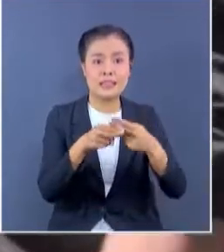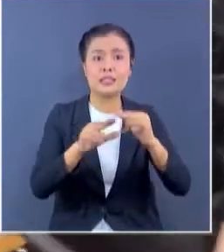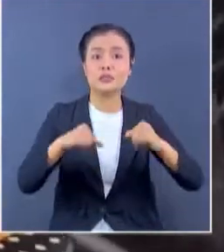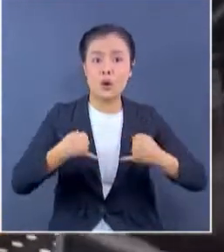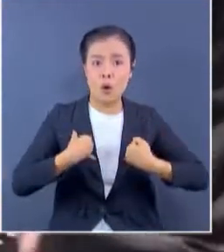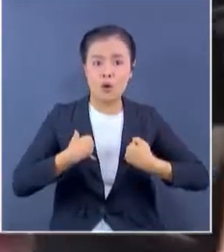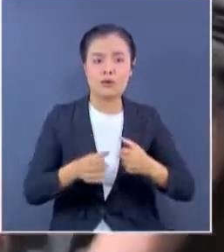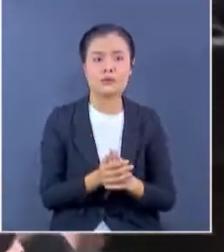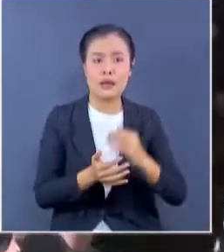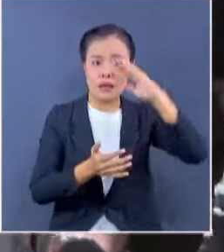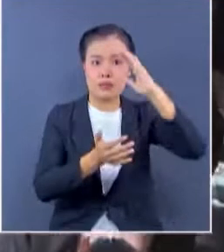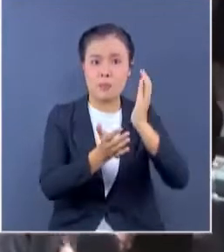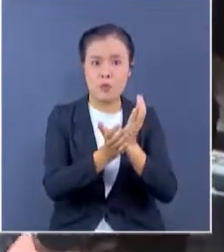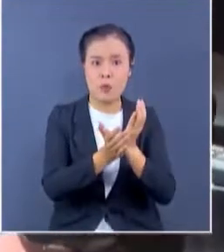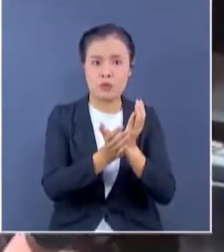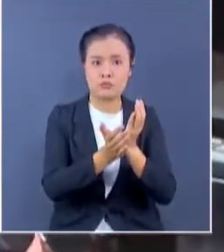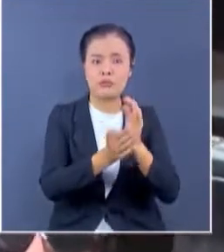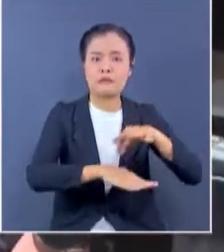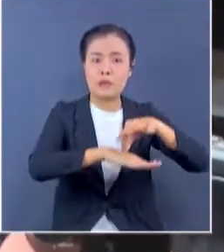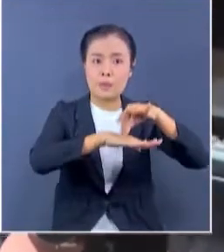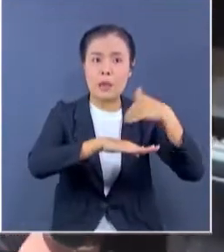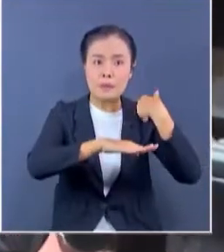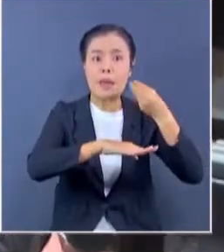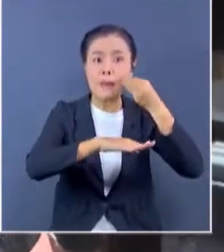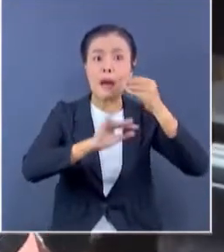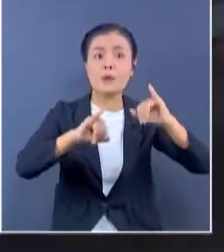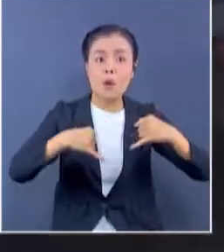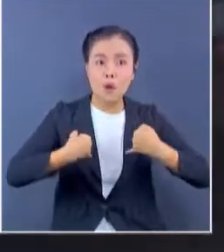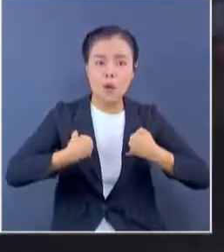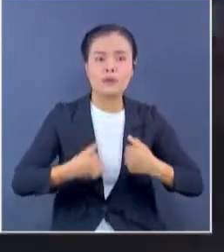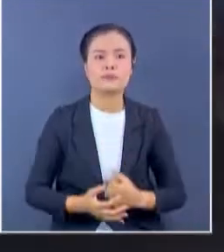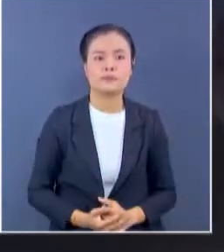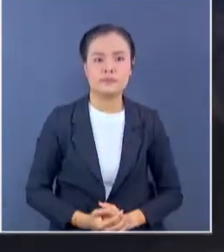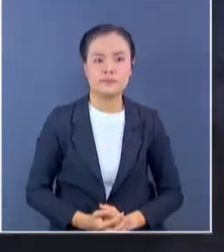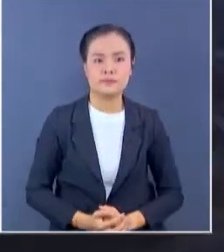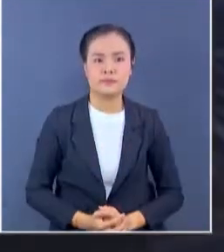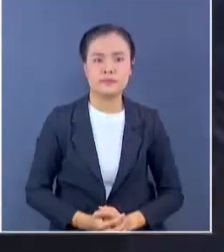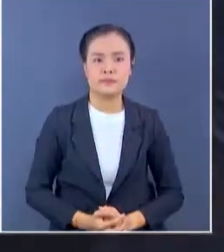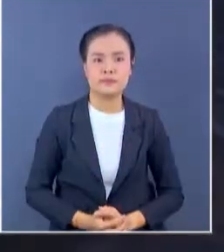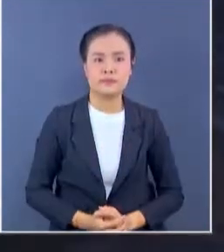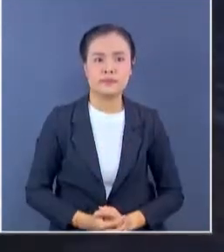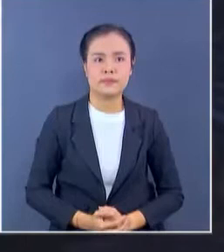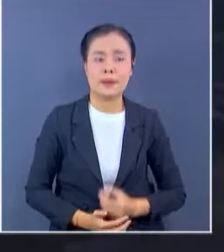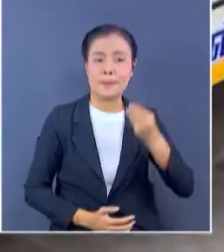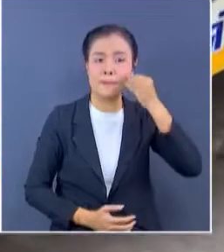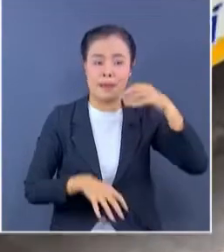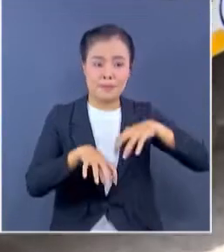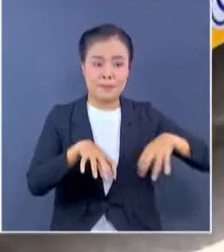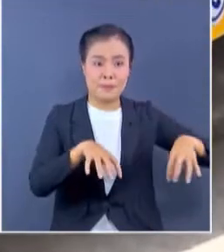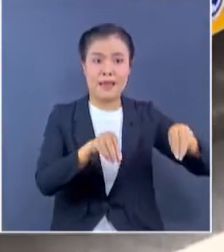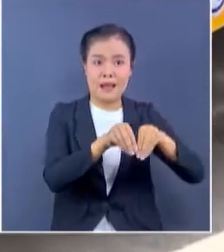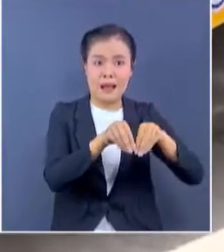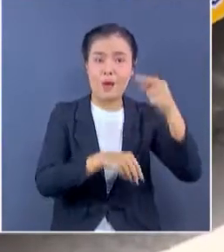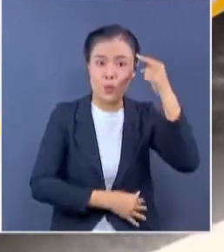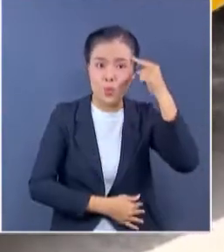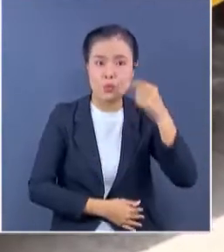คือตำรวจยศพันตำรวจโทนาย1ครับ เป็นเจ้าของบ้าน เป็นเจ้าของบ้านแต่คนในพื้นที่เขาบอกอย่างนี้ครับคนในพื้นที่รู้ด้วยน